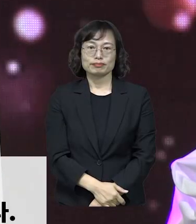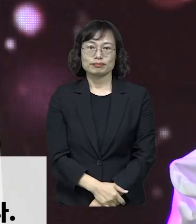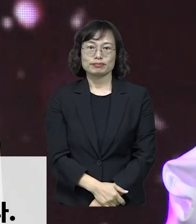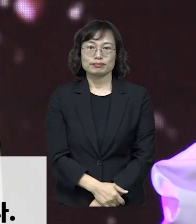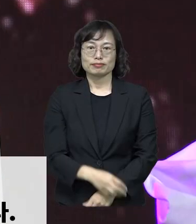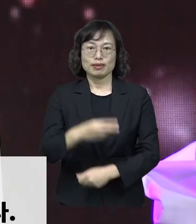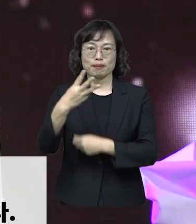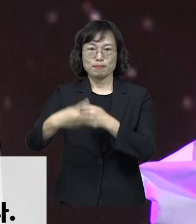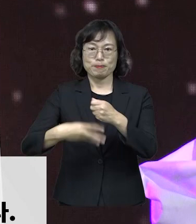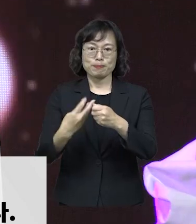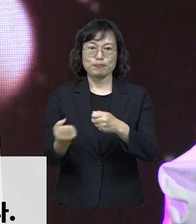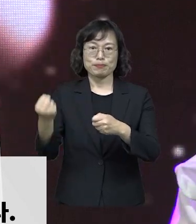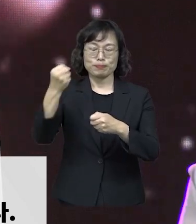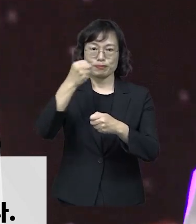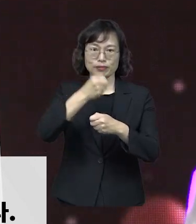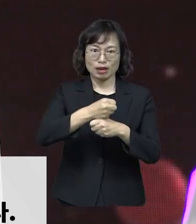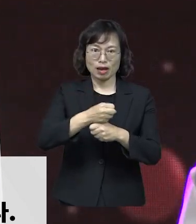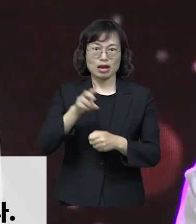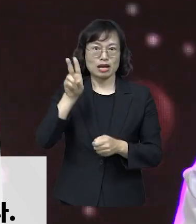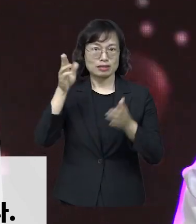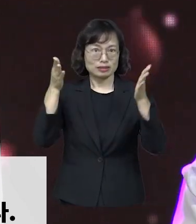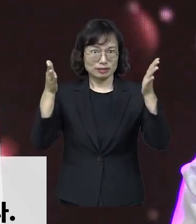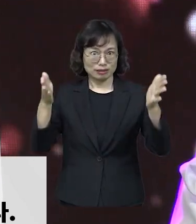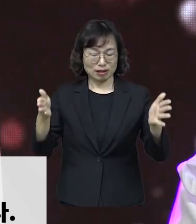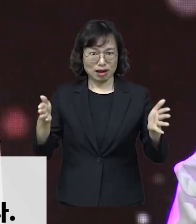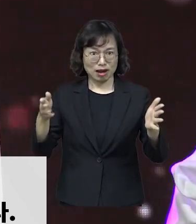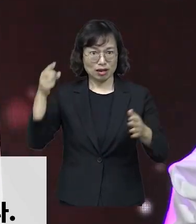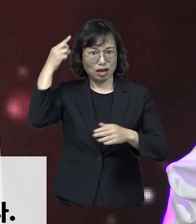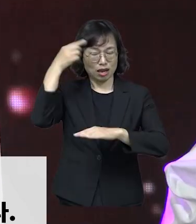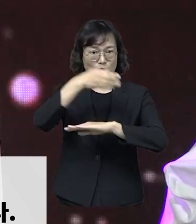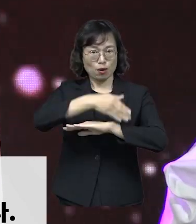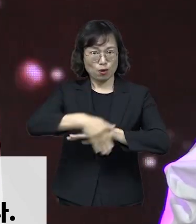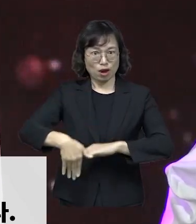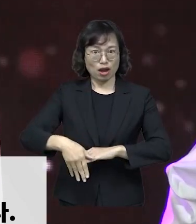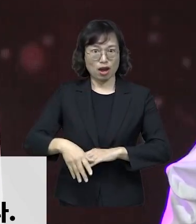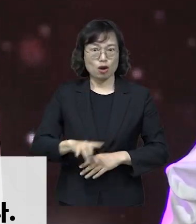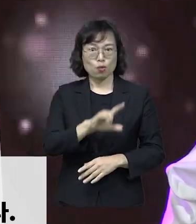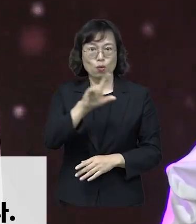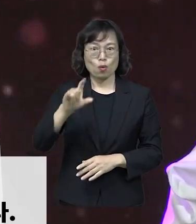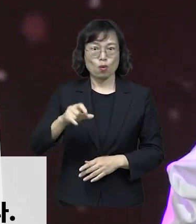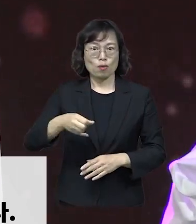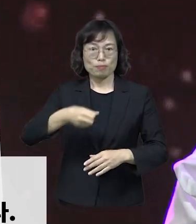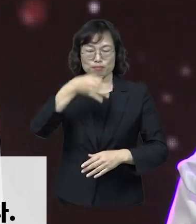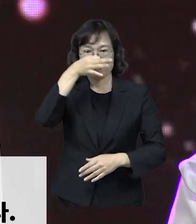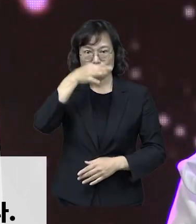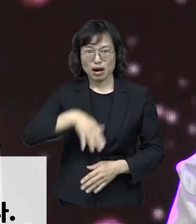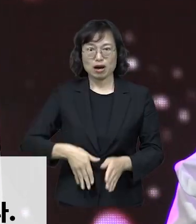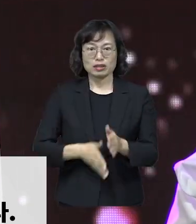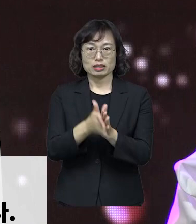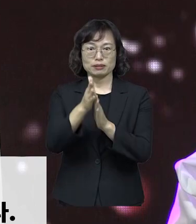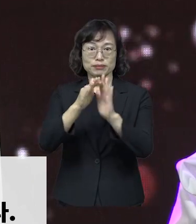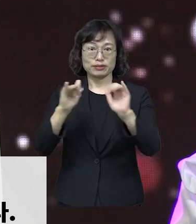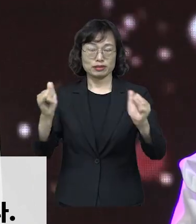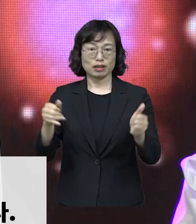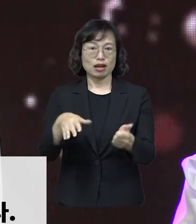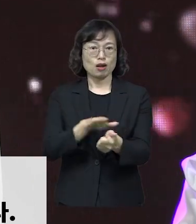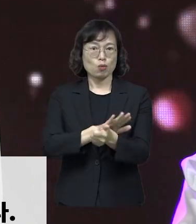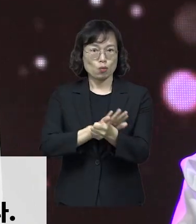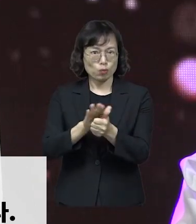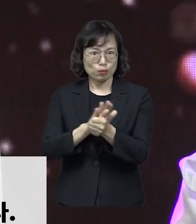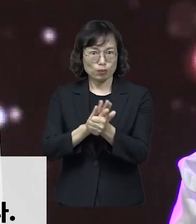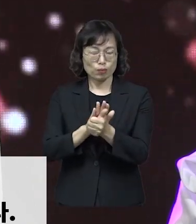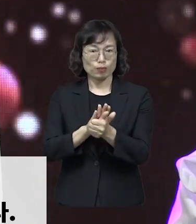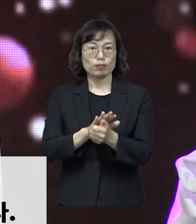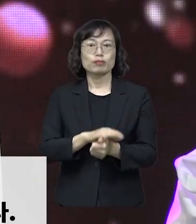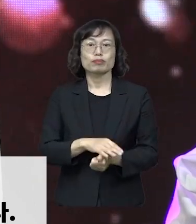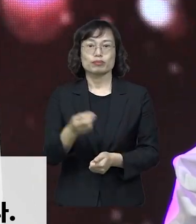3년 만에 축제로 이틀간의 예정이었지만 코로나에 지친 시민들에게 적지 않은